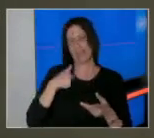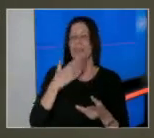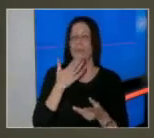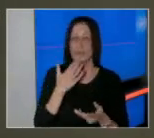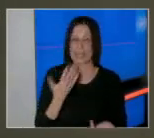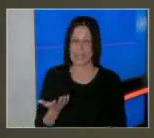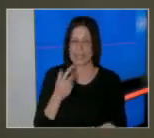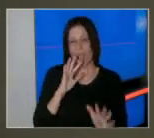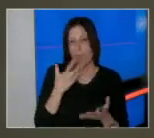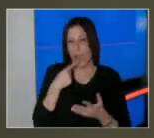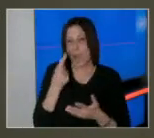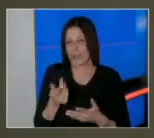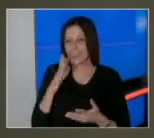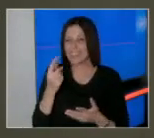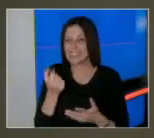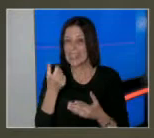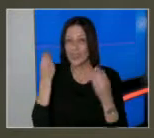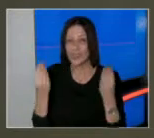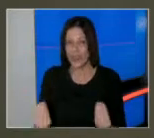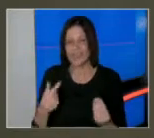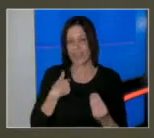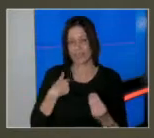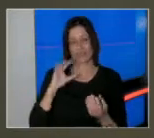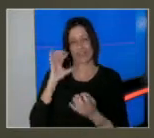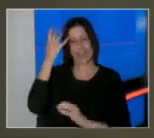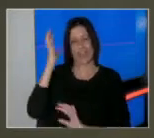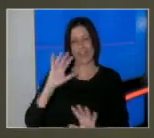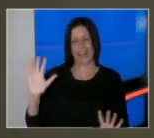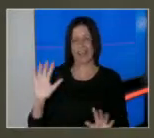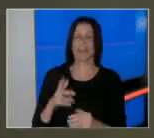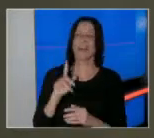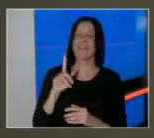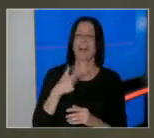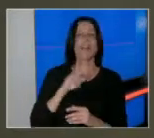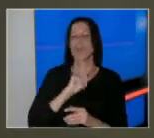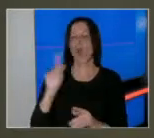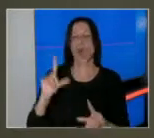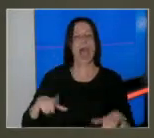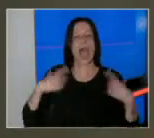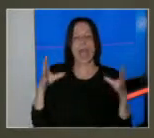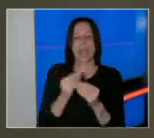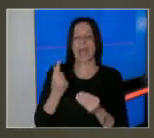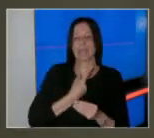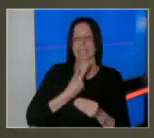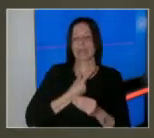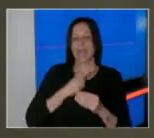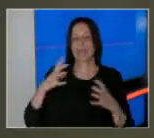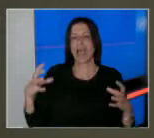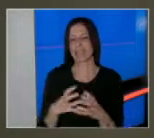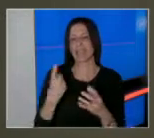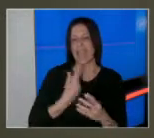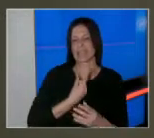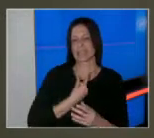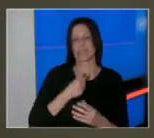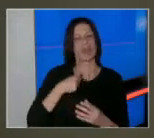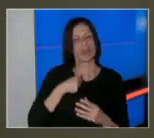יהודי. איך אומרים? עוד טיפה טוב ואני משתגע. אבל אני לא חי עם עצמי בחברת עצמי.